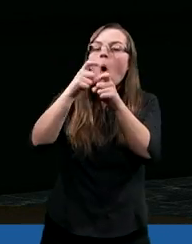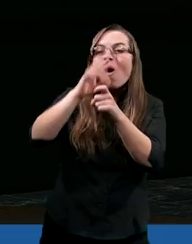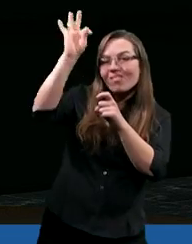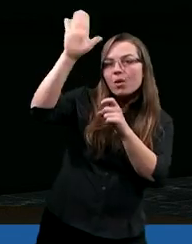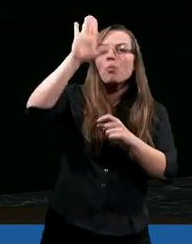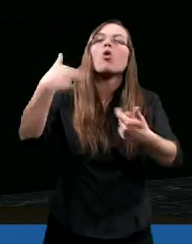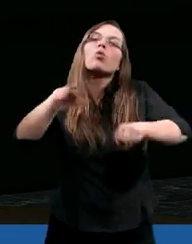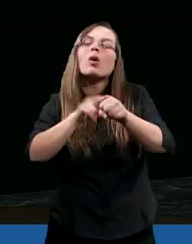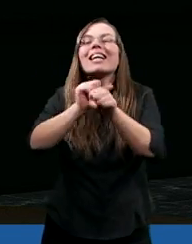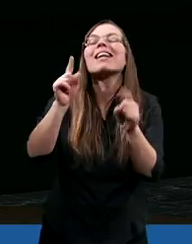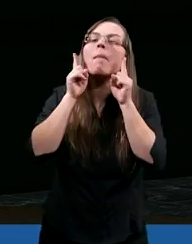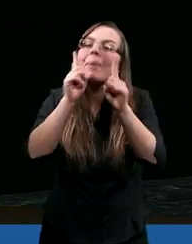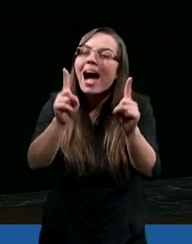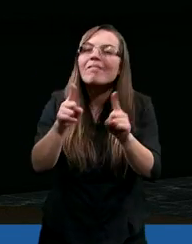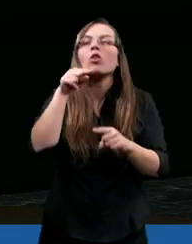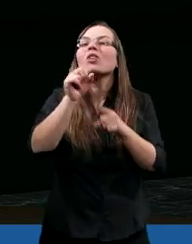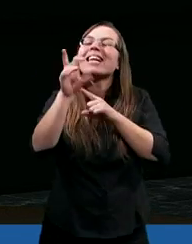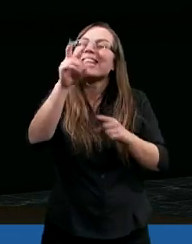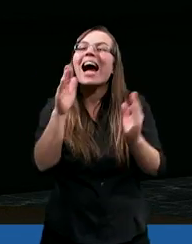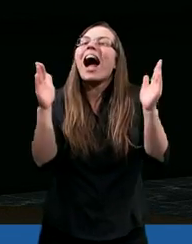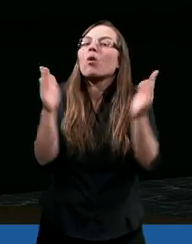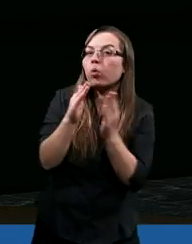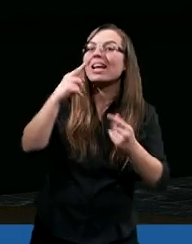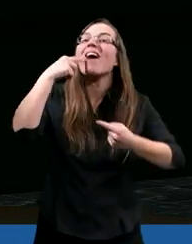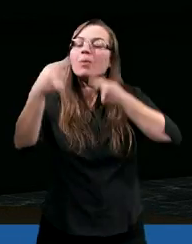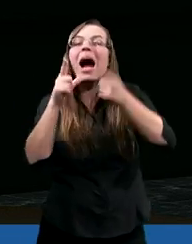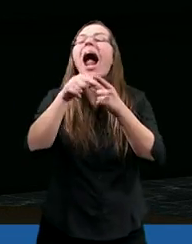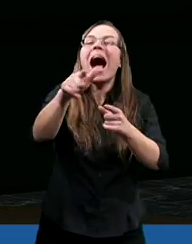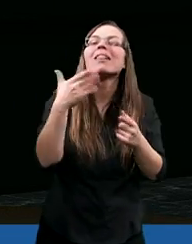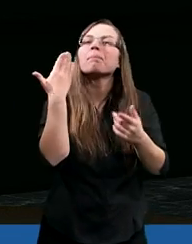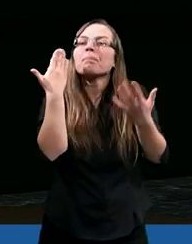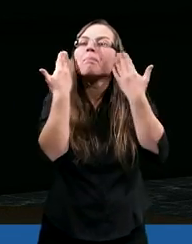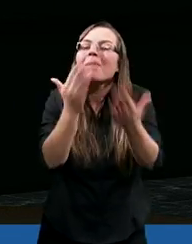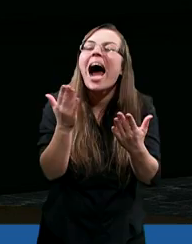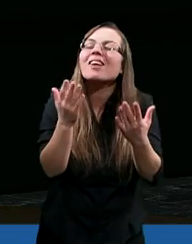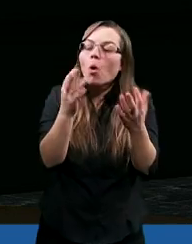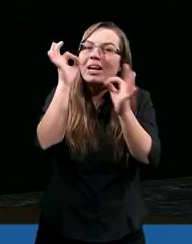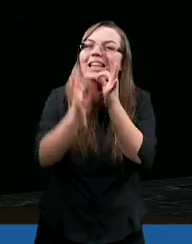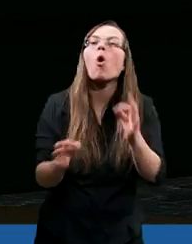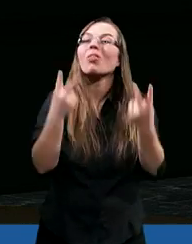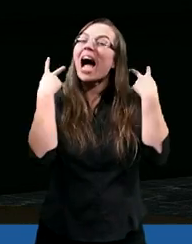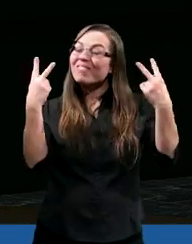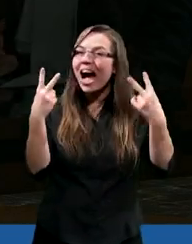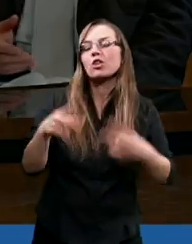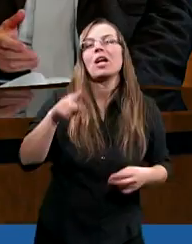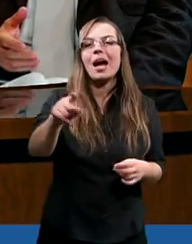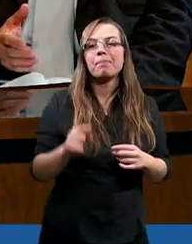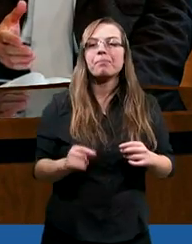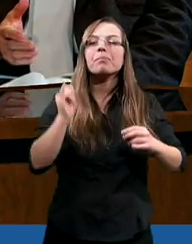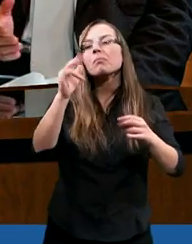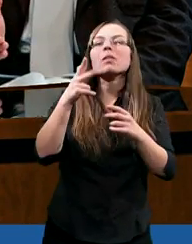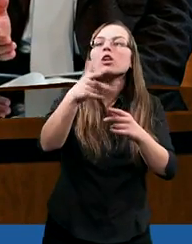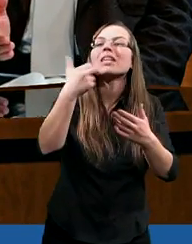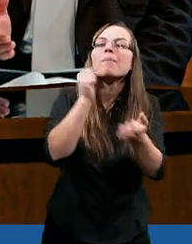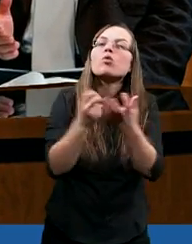prawdą. To jest taka krótka wypowiedź, ale tak bardzo jednoznaczna i tak istotna, żebyśmy nie